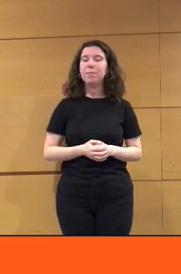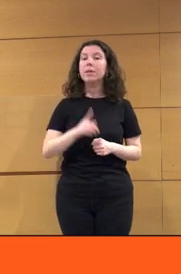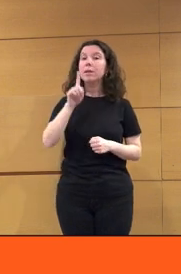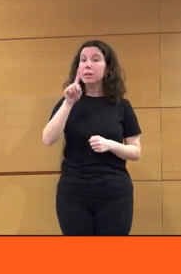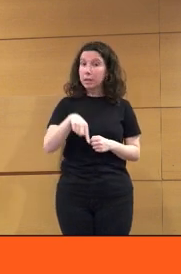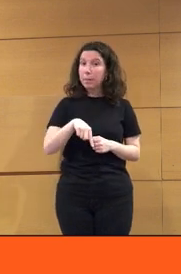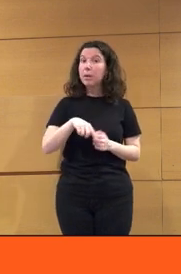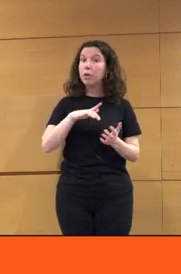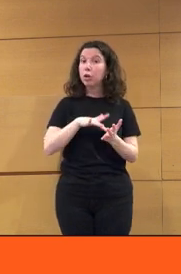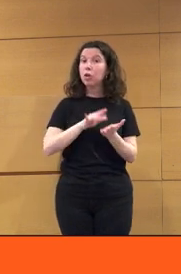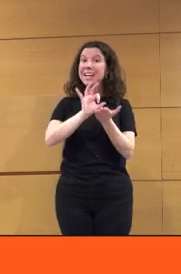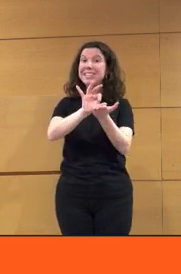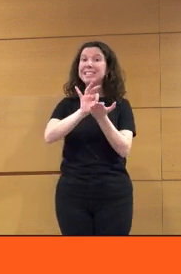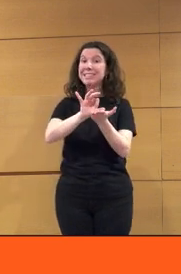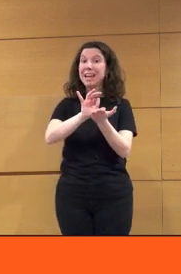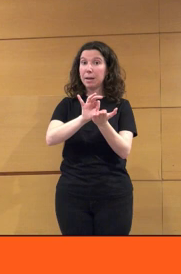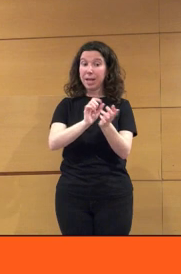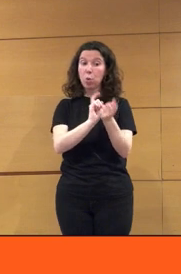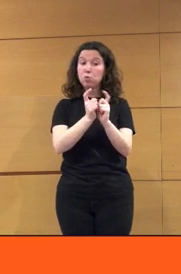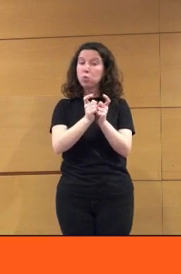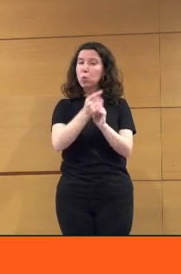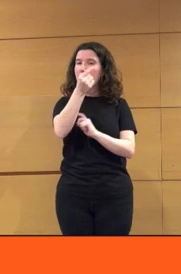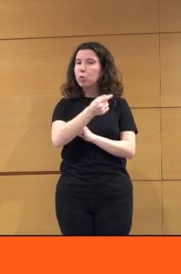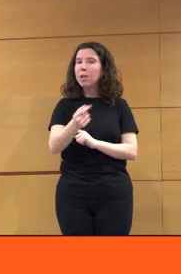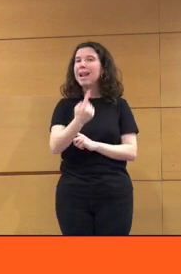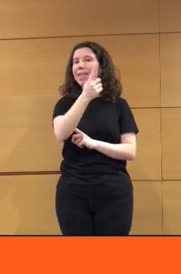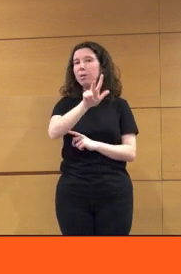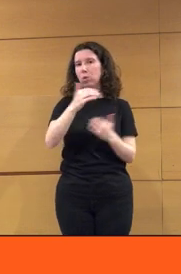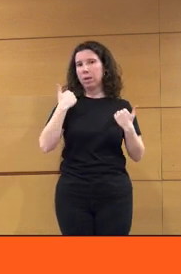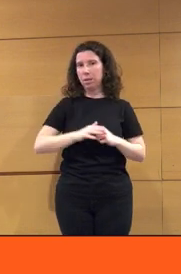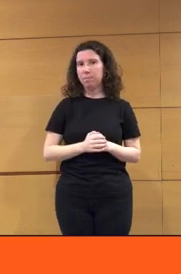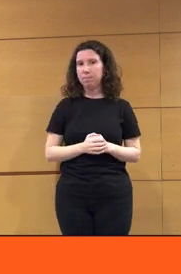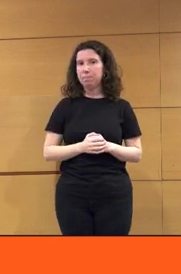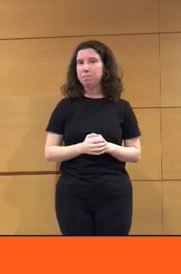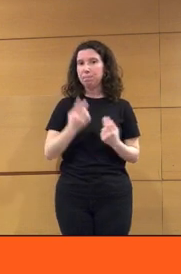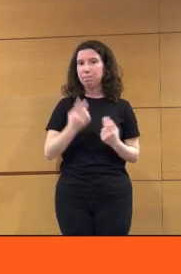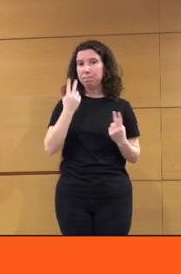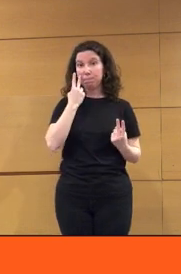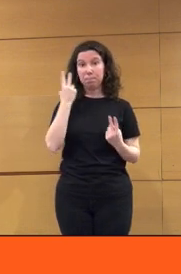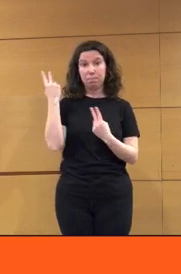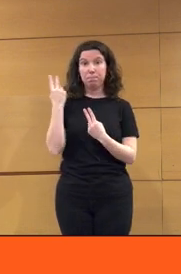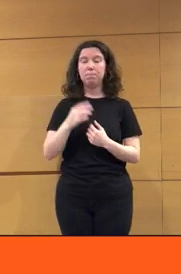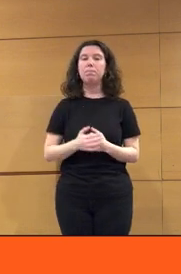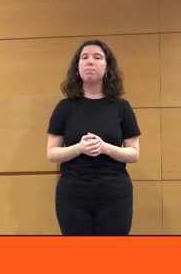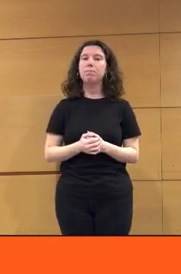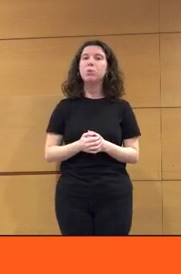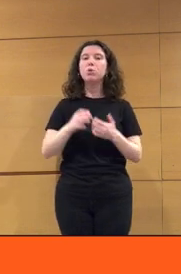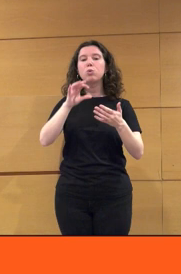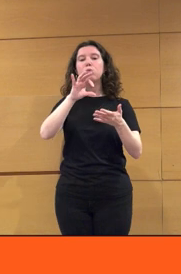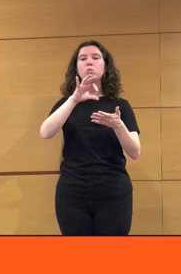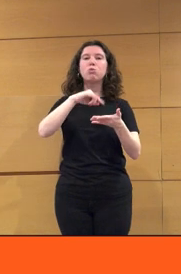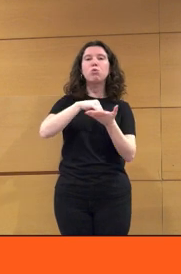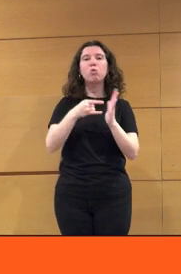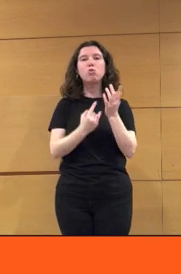s'han fet 18 serveis de consultoria concrets. Aquí teniu algunes de les solucions promogudes